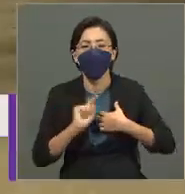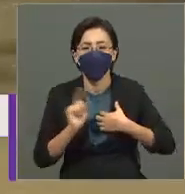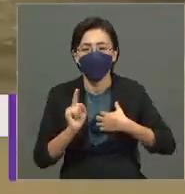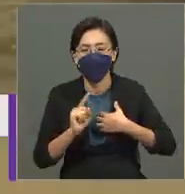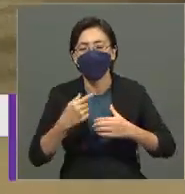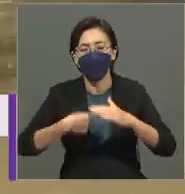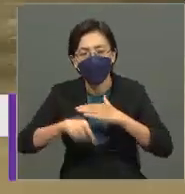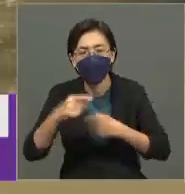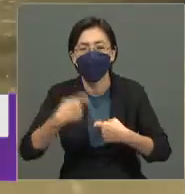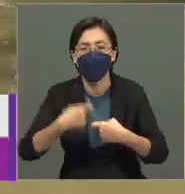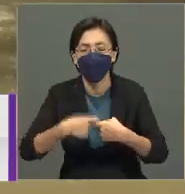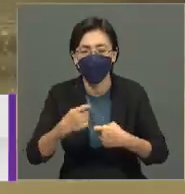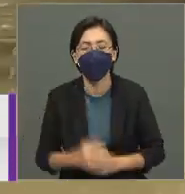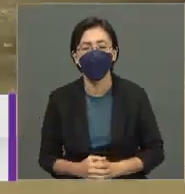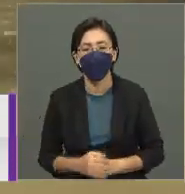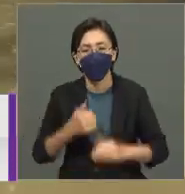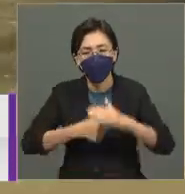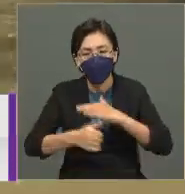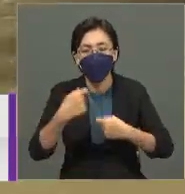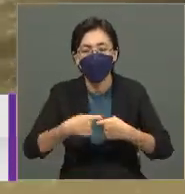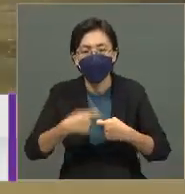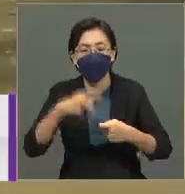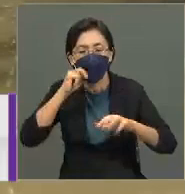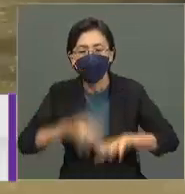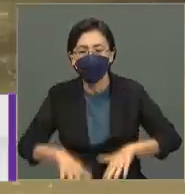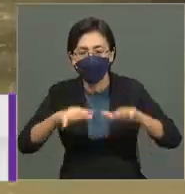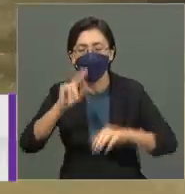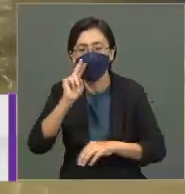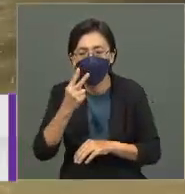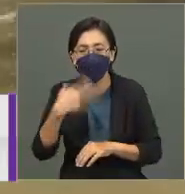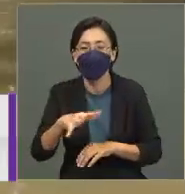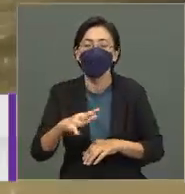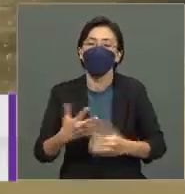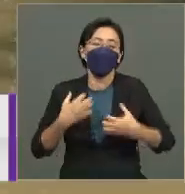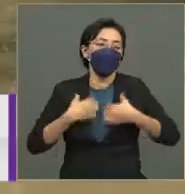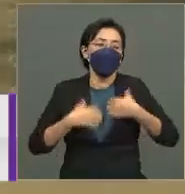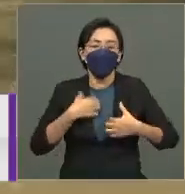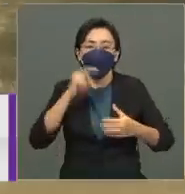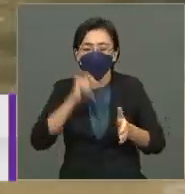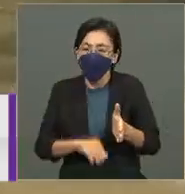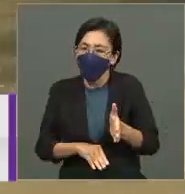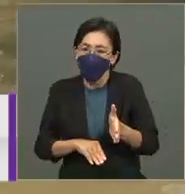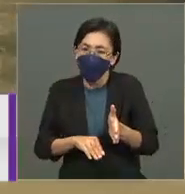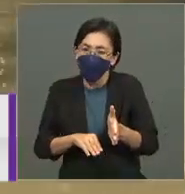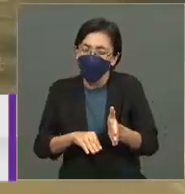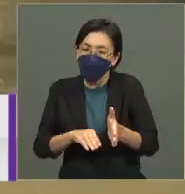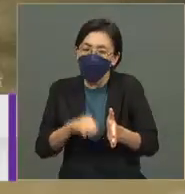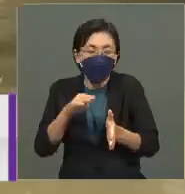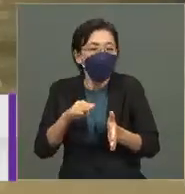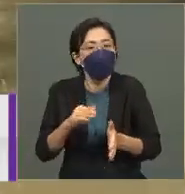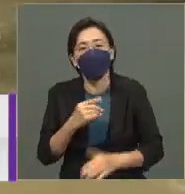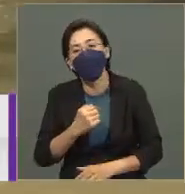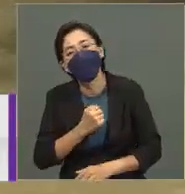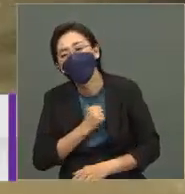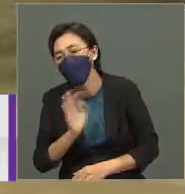ออกลำบากแล้วก็น้ำมันท่วมรอบสองนี่ไม่ไหวเลยอะน้ำขึ้นเยอะไม่ไหวคือลุยน้ำ